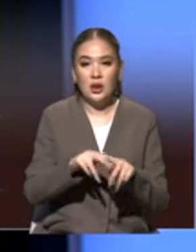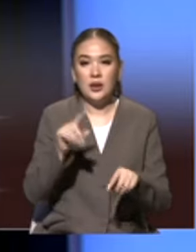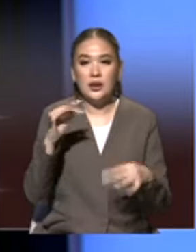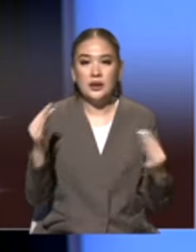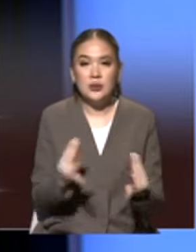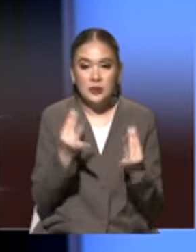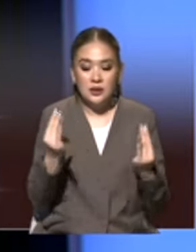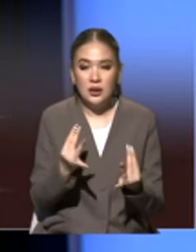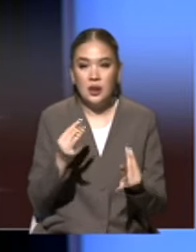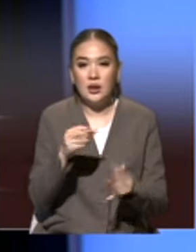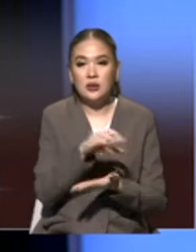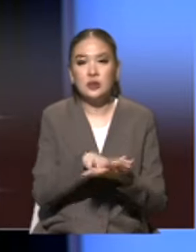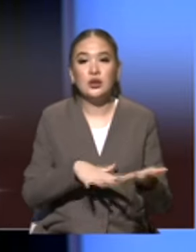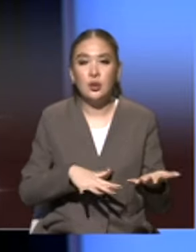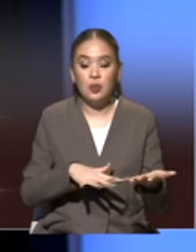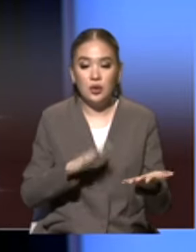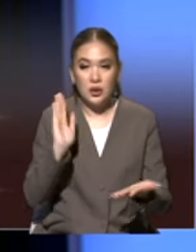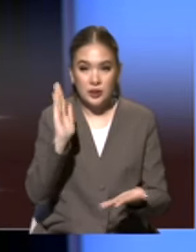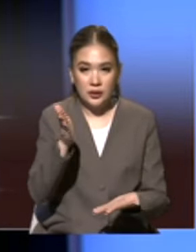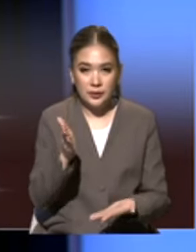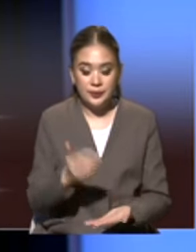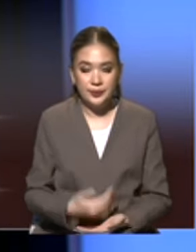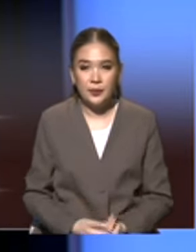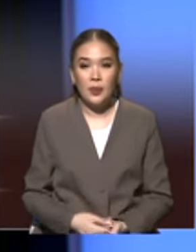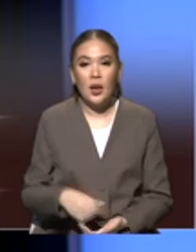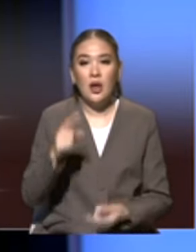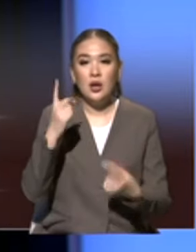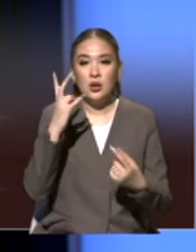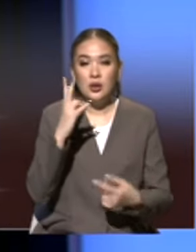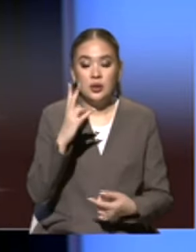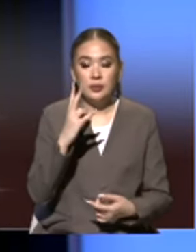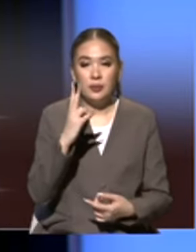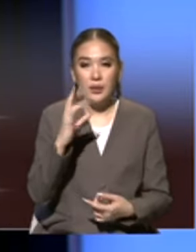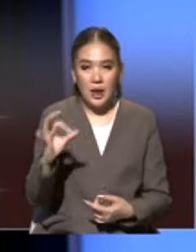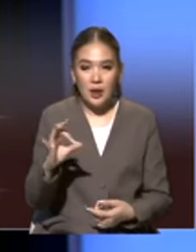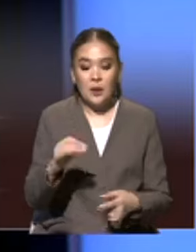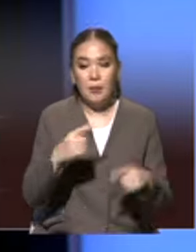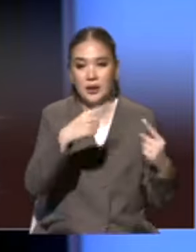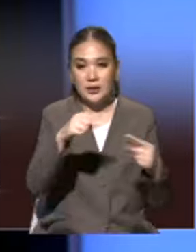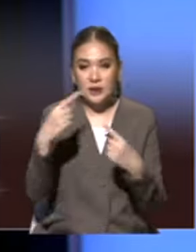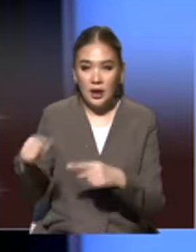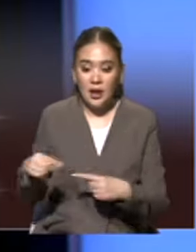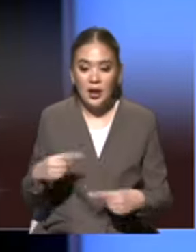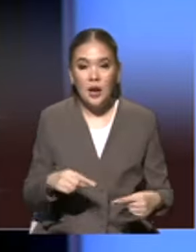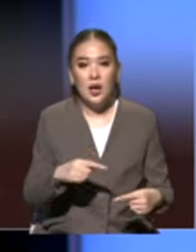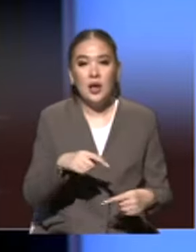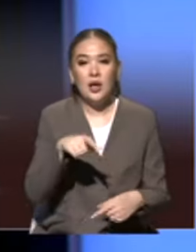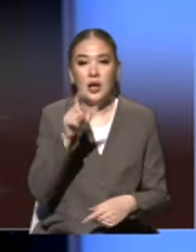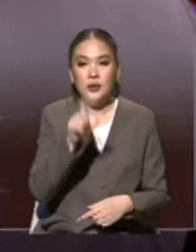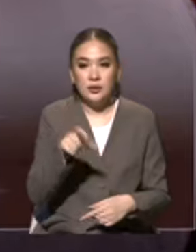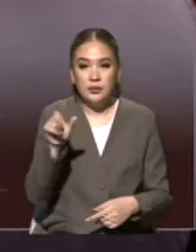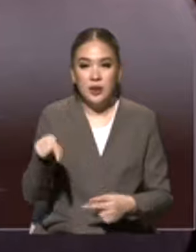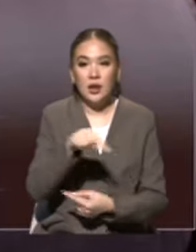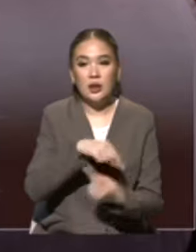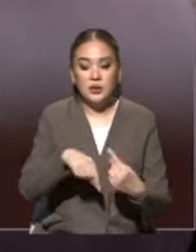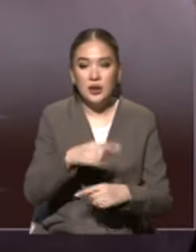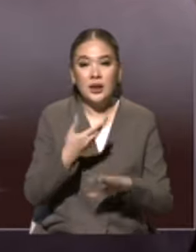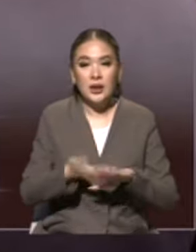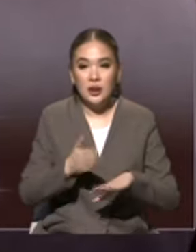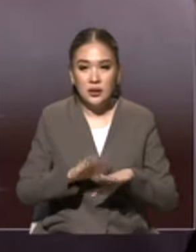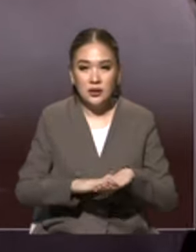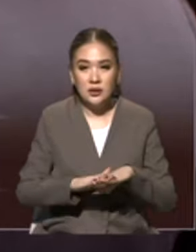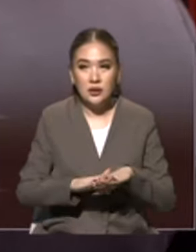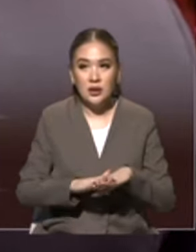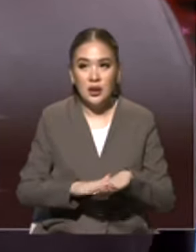ол басқа шағын кәсіпкерлерге зиян етеді, себебі олар бүкіл тендерді алып алады да, генподрядчик болып алады